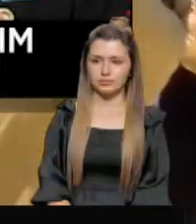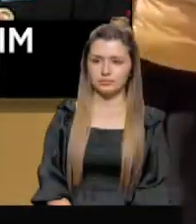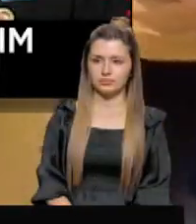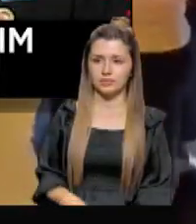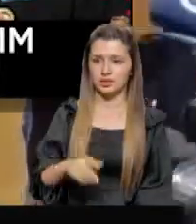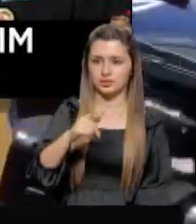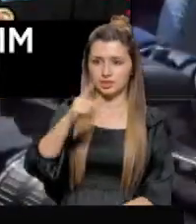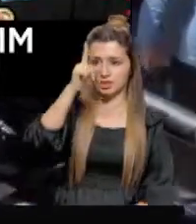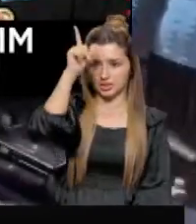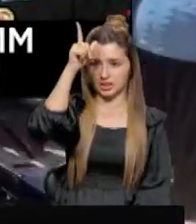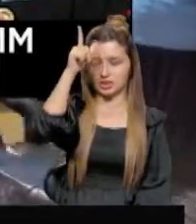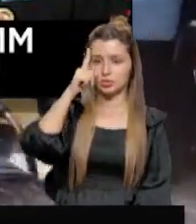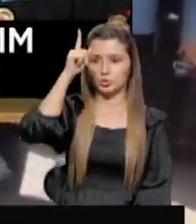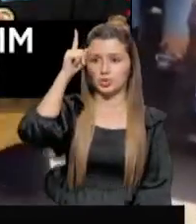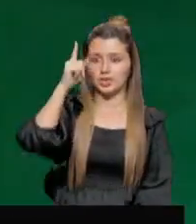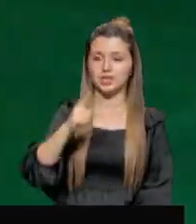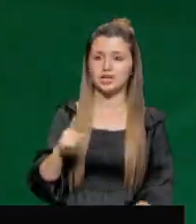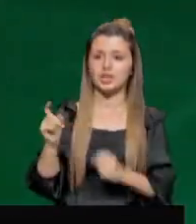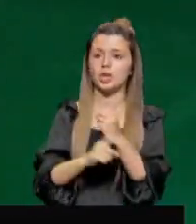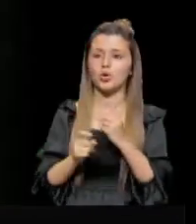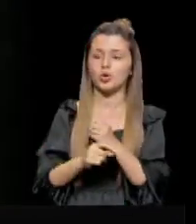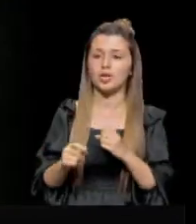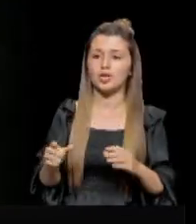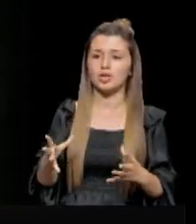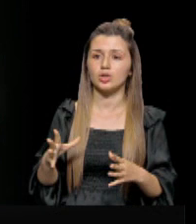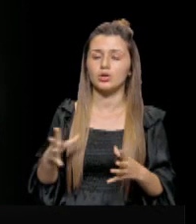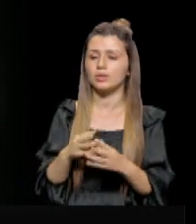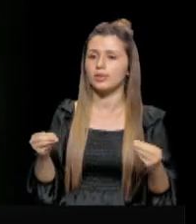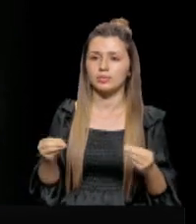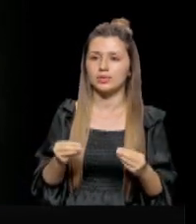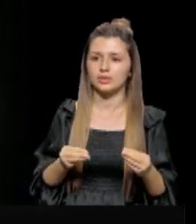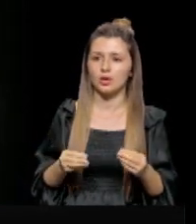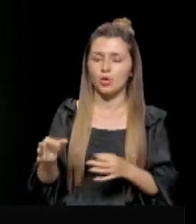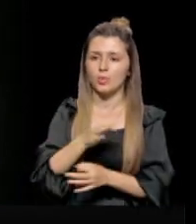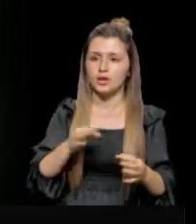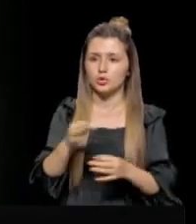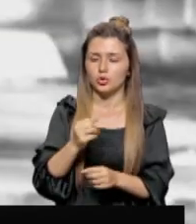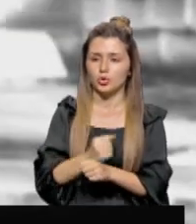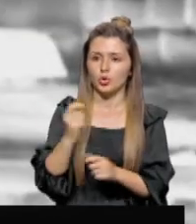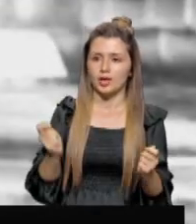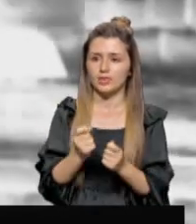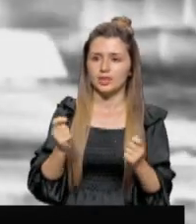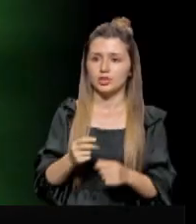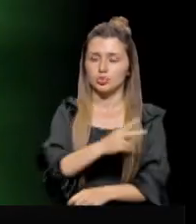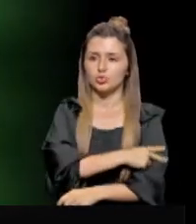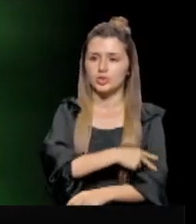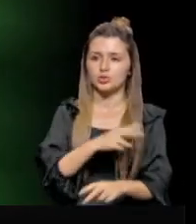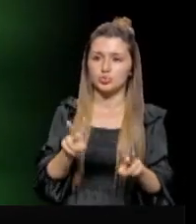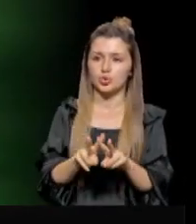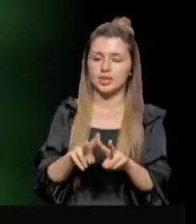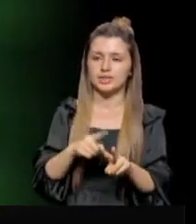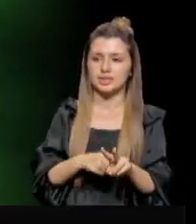Irak'ın kuzeyinde terör yuvalarını yok etmek amacıyla başlatılan Pençekilit Operasyonu'nda görevliydi piyade uzman çavuş Murat